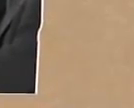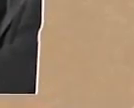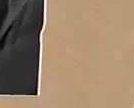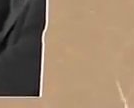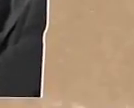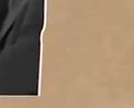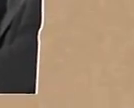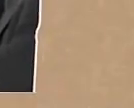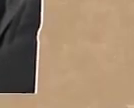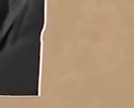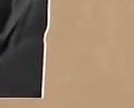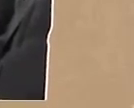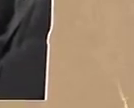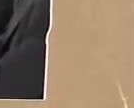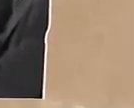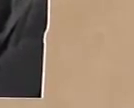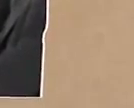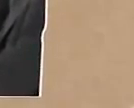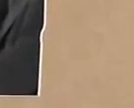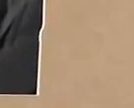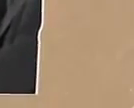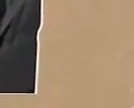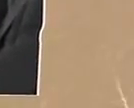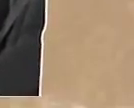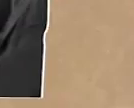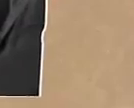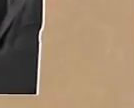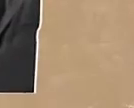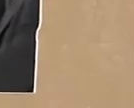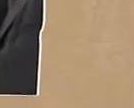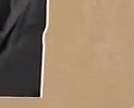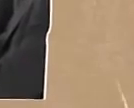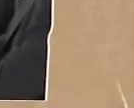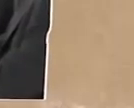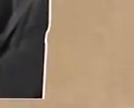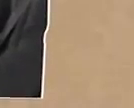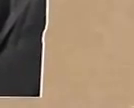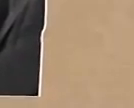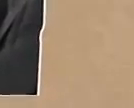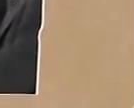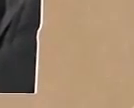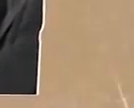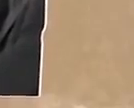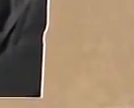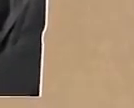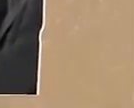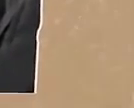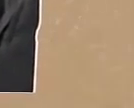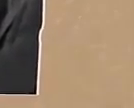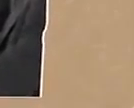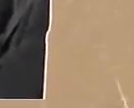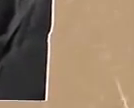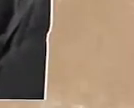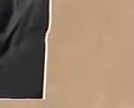Muzokara olib borayotgan ikkinchi tomonning nigohiga tik boqib, kezi kelganda jiddiy yoki muloyim, ammo samimiy ohangda so'zlashish kerak. Sizning